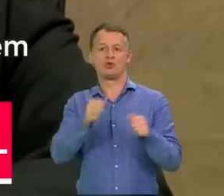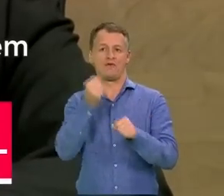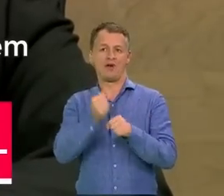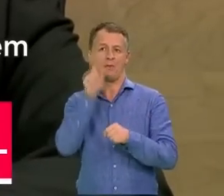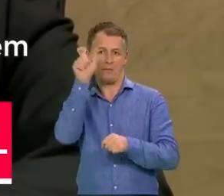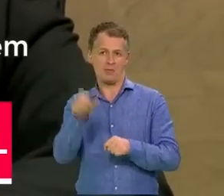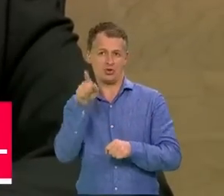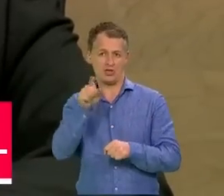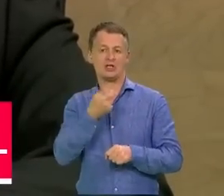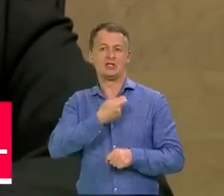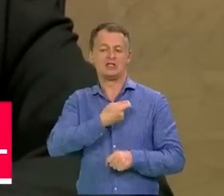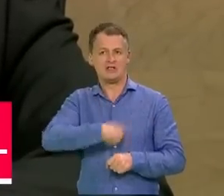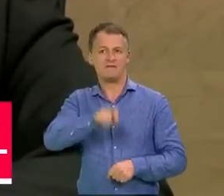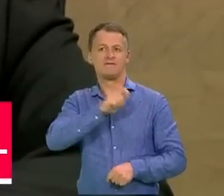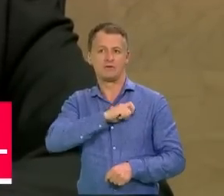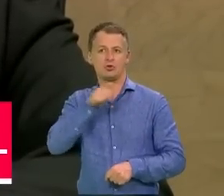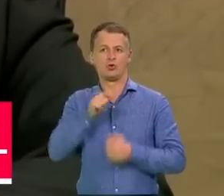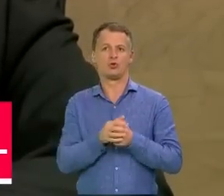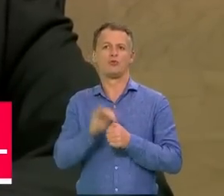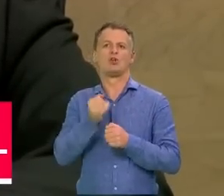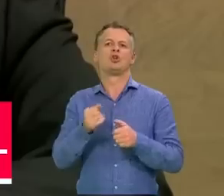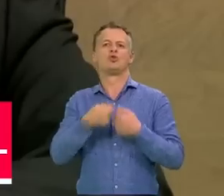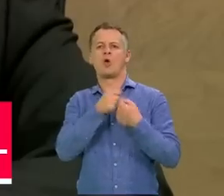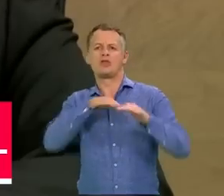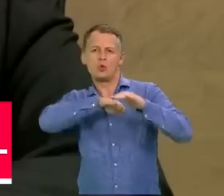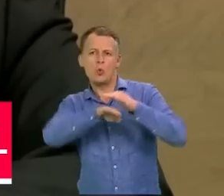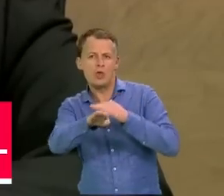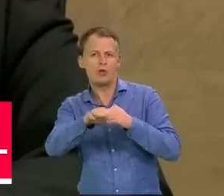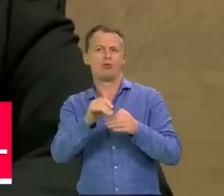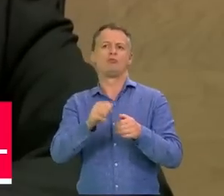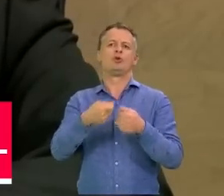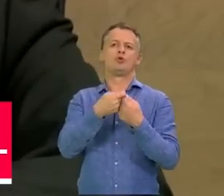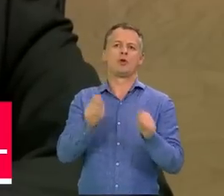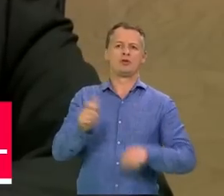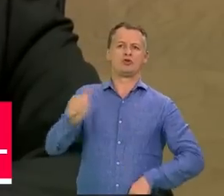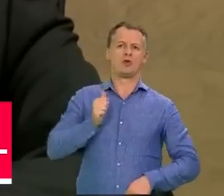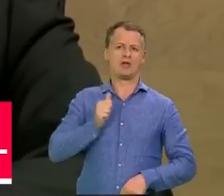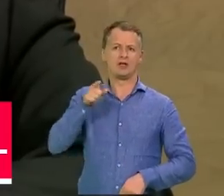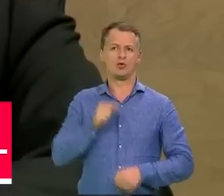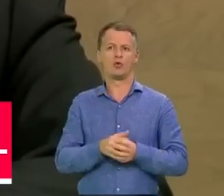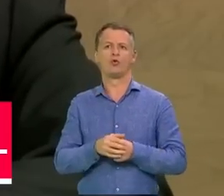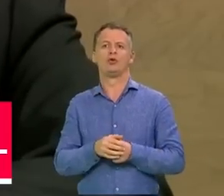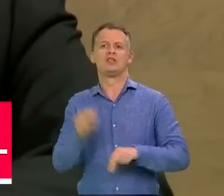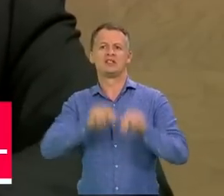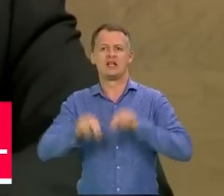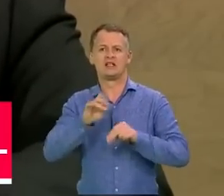infrastructure, the missiles, the rockets, the tunnels, the ammunition, the installations of Hamas,